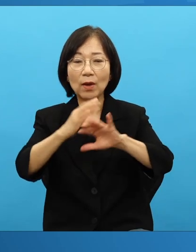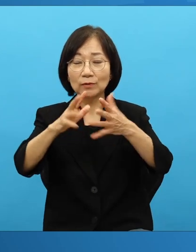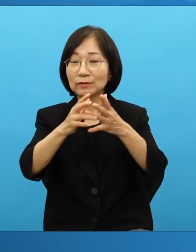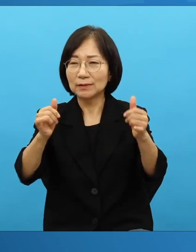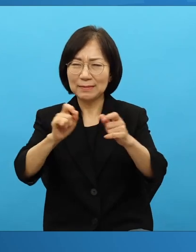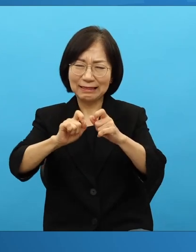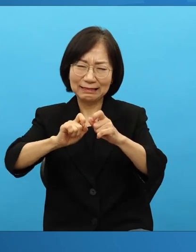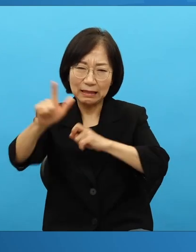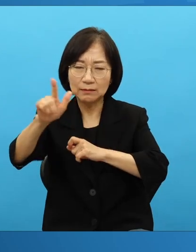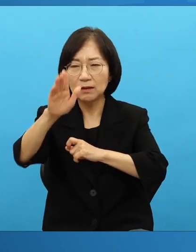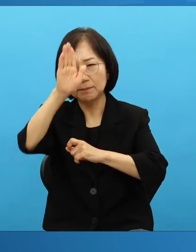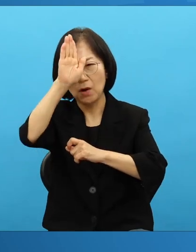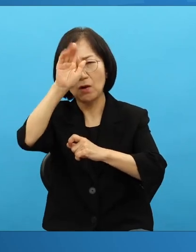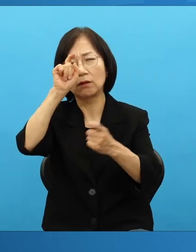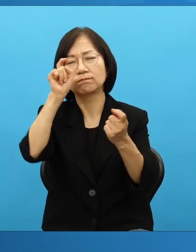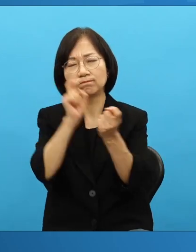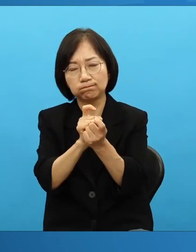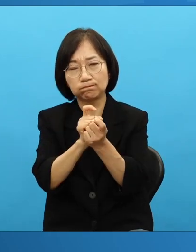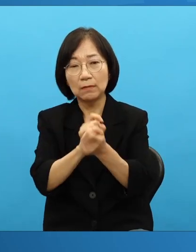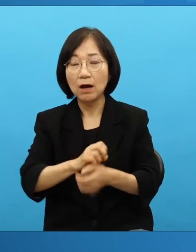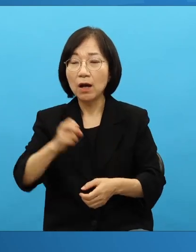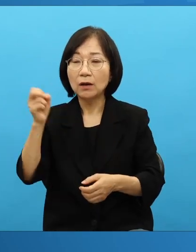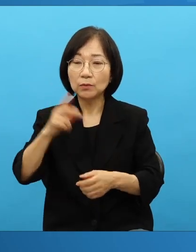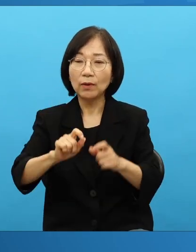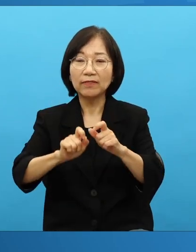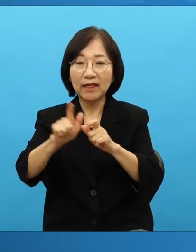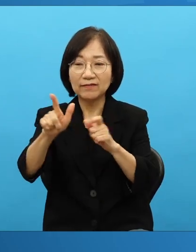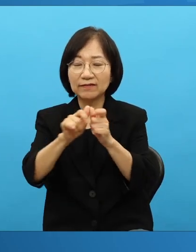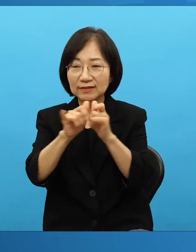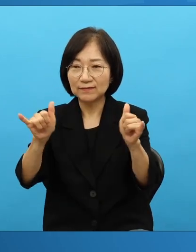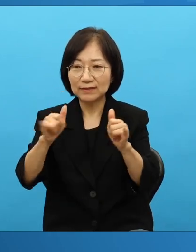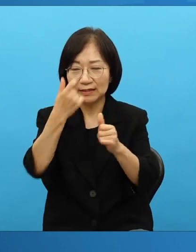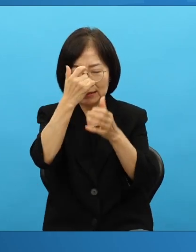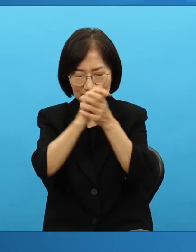多民族几乎都生病了，所以要治愈他们。 많은 사람들이 기도할 줄 몰라 하게 만들어야 됩니다.